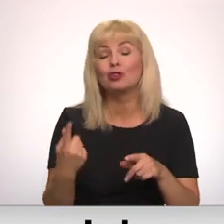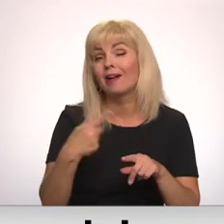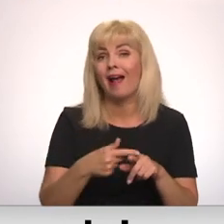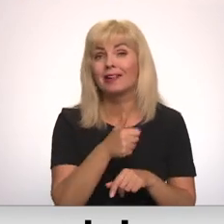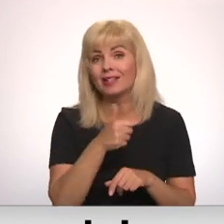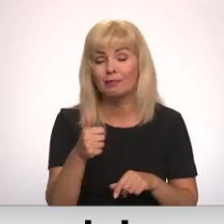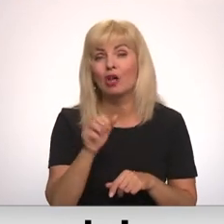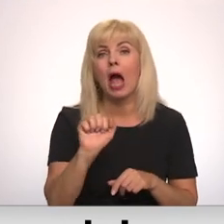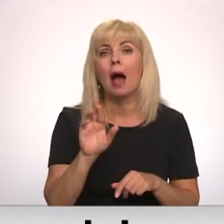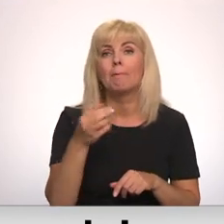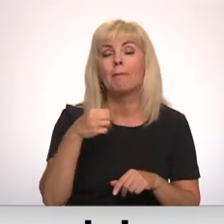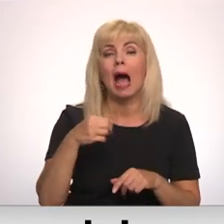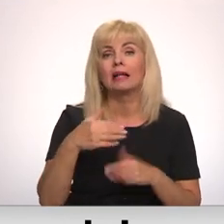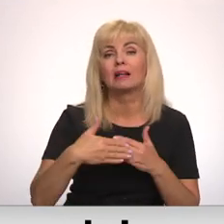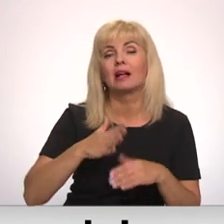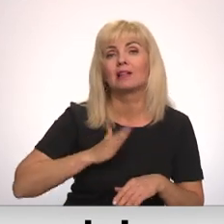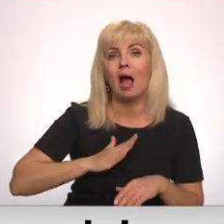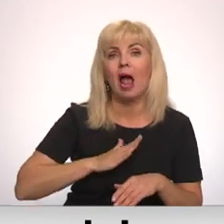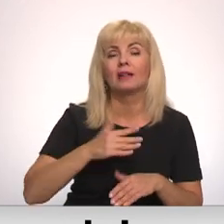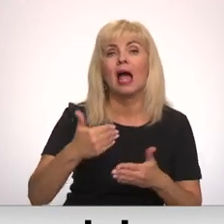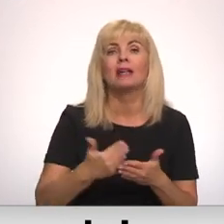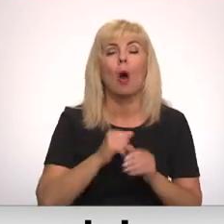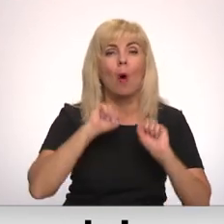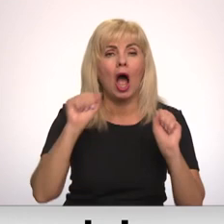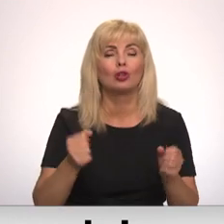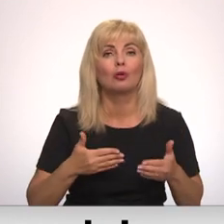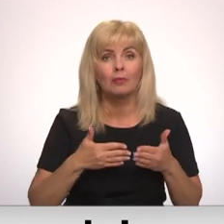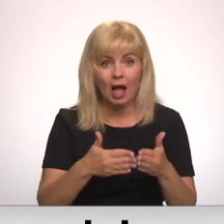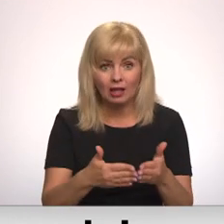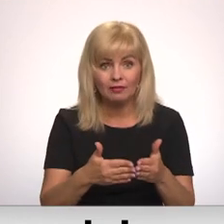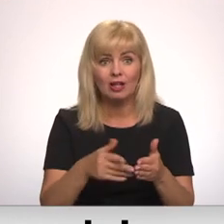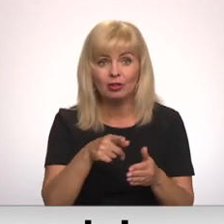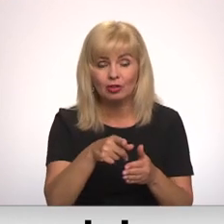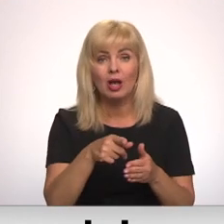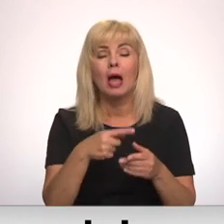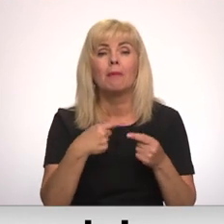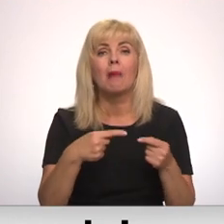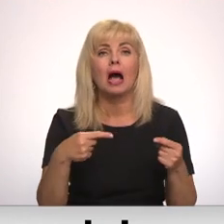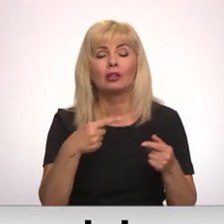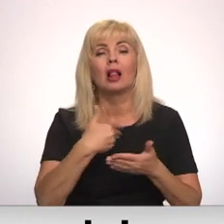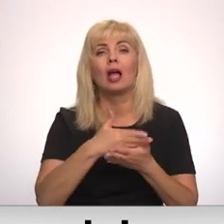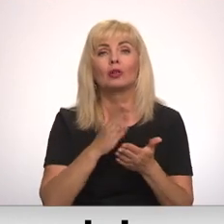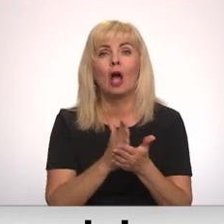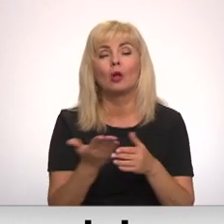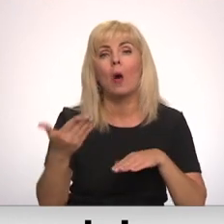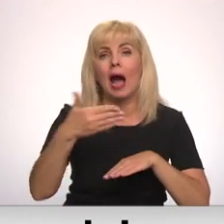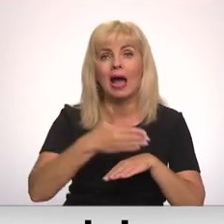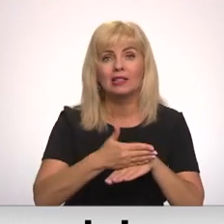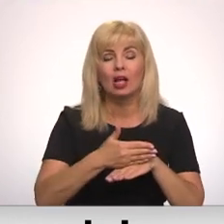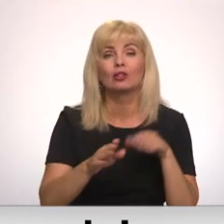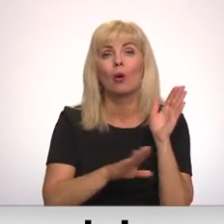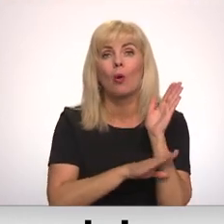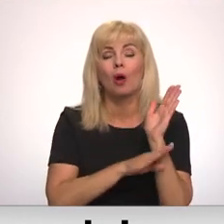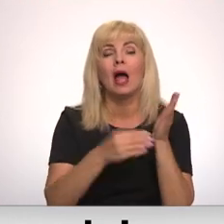īpaša. Amandu krastā gaida jauna ātrumlaiva, kurā ierastais kompozīta materiāls lielākoties aizstāts ar koku.